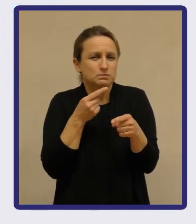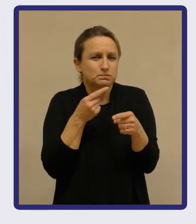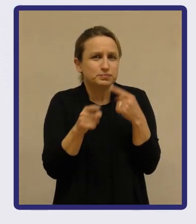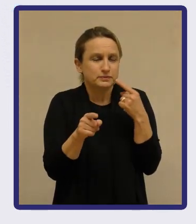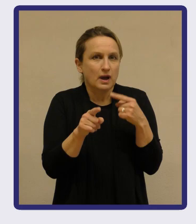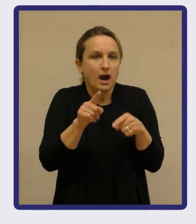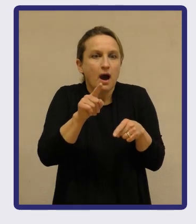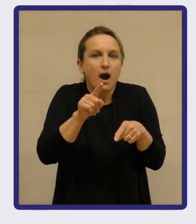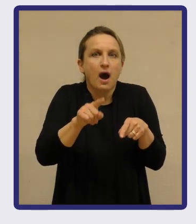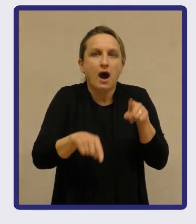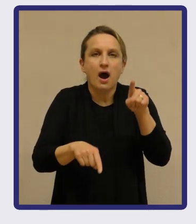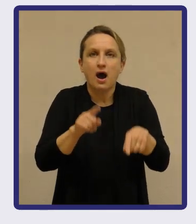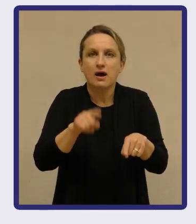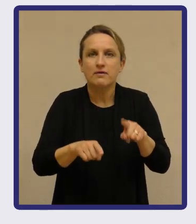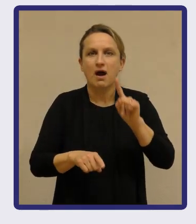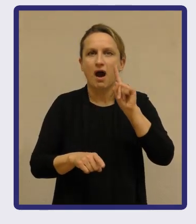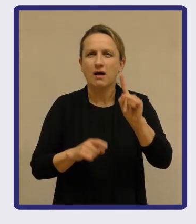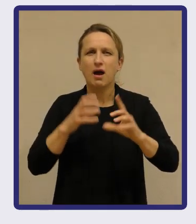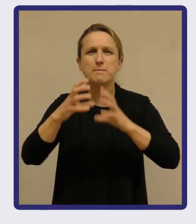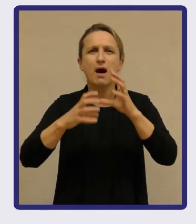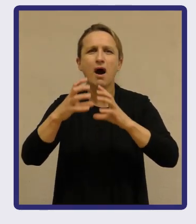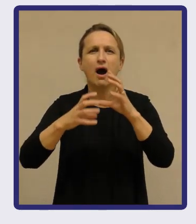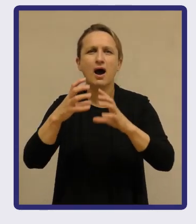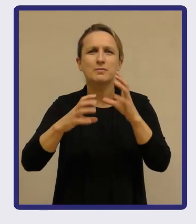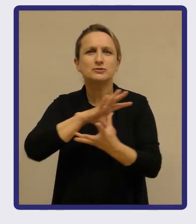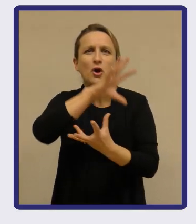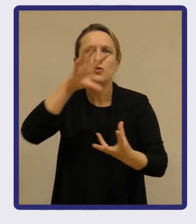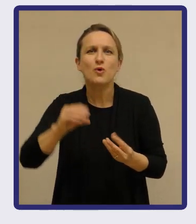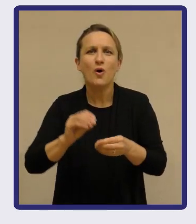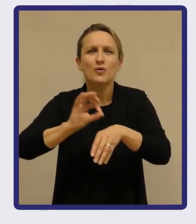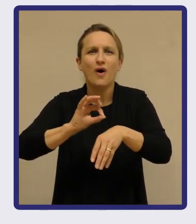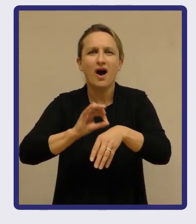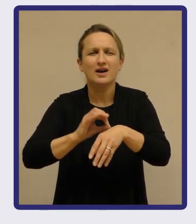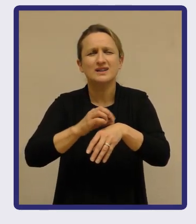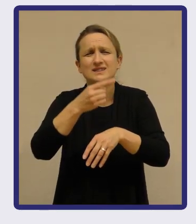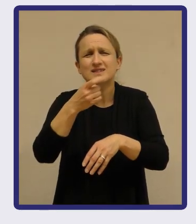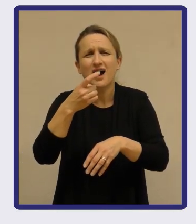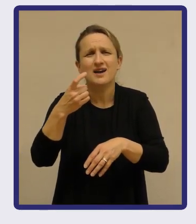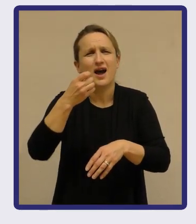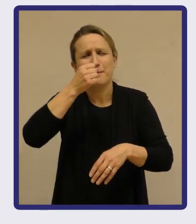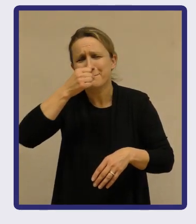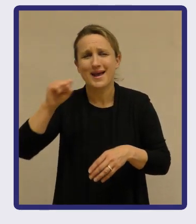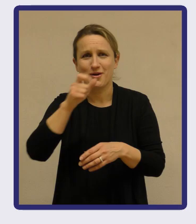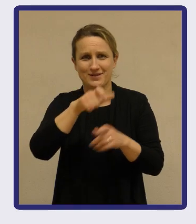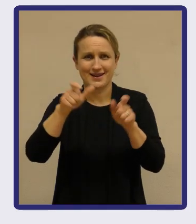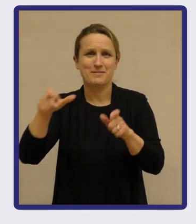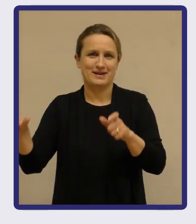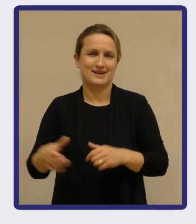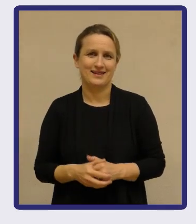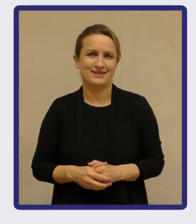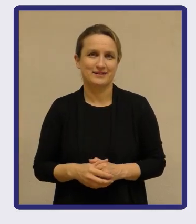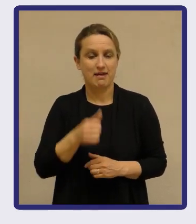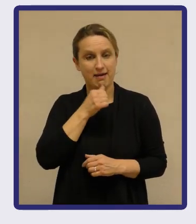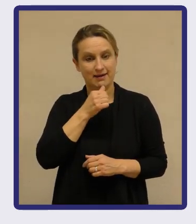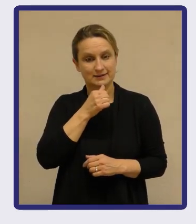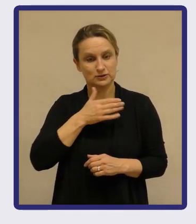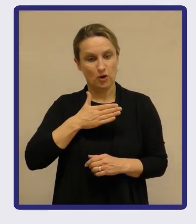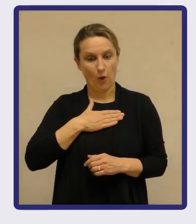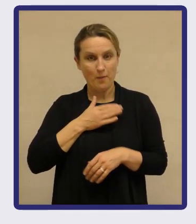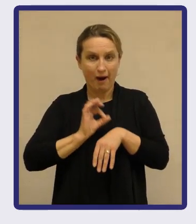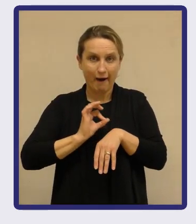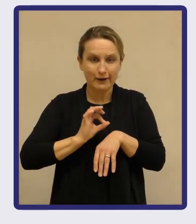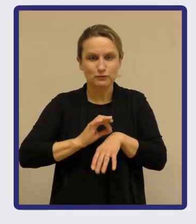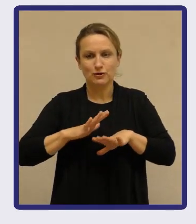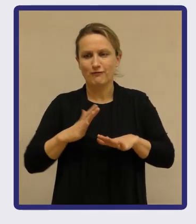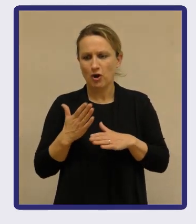Haruldased haigused on küll haruldased, kuid maailmas on neist puudutatud 100 miljonid inimesed. Eestis on enda või lähedase haruldasest